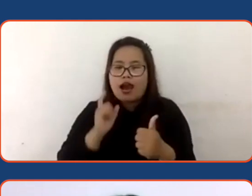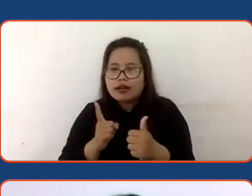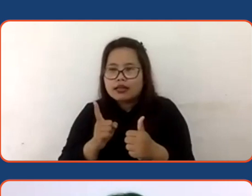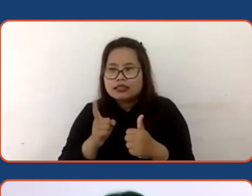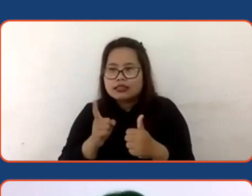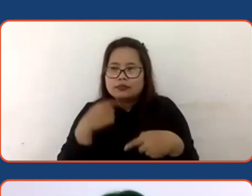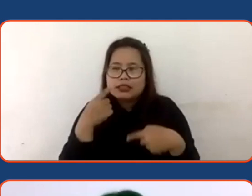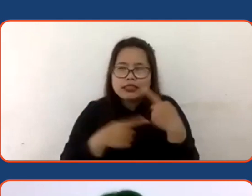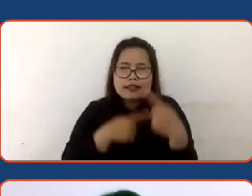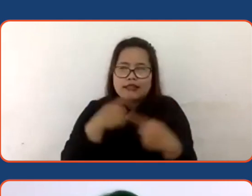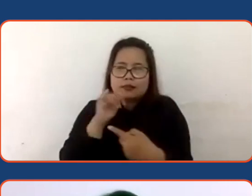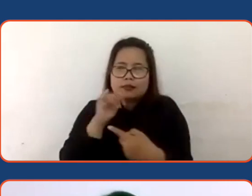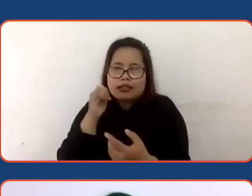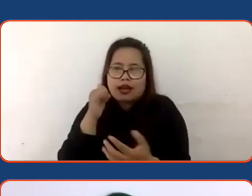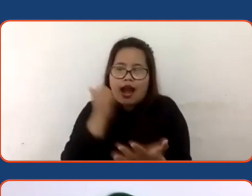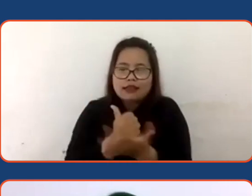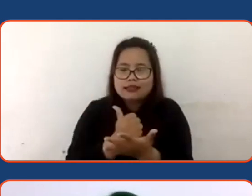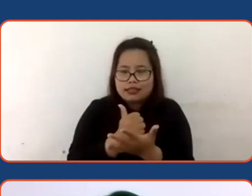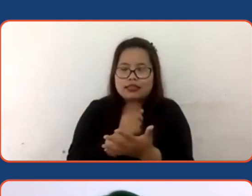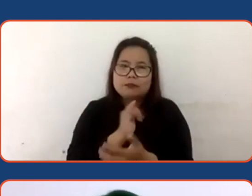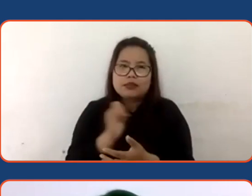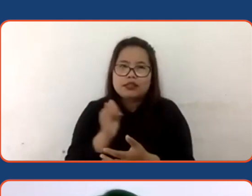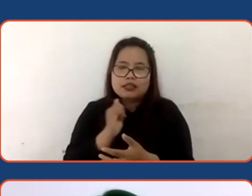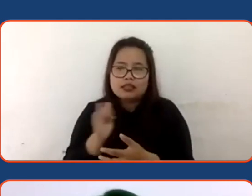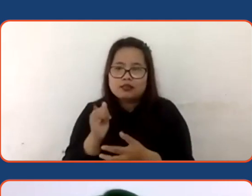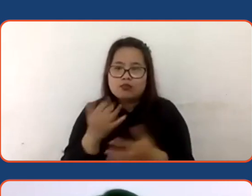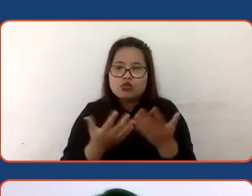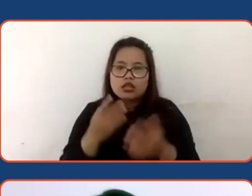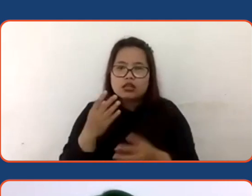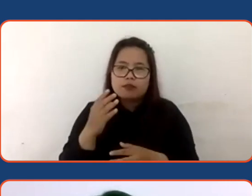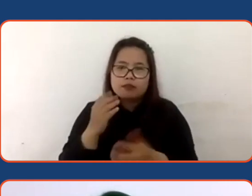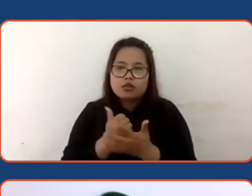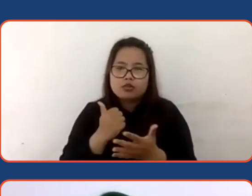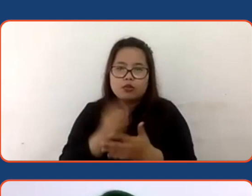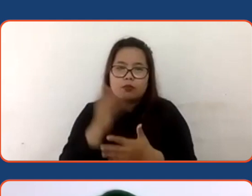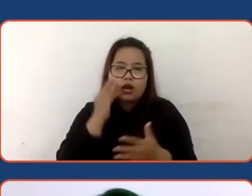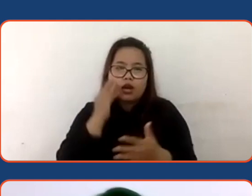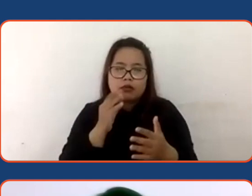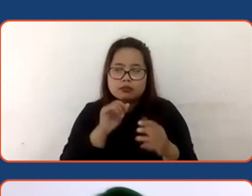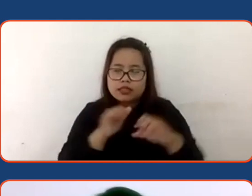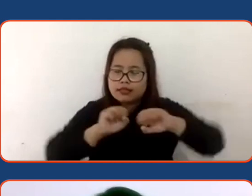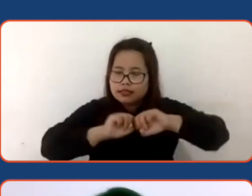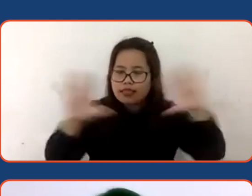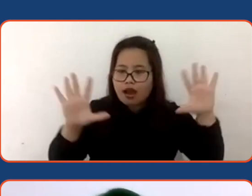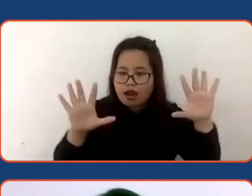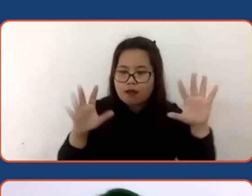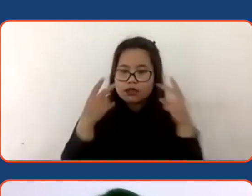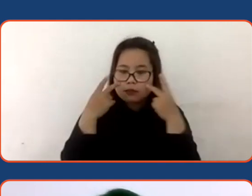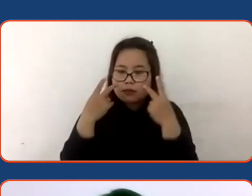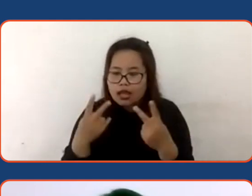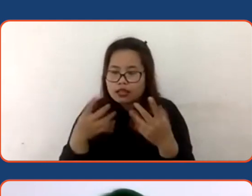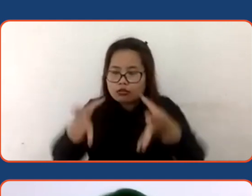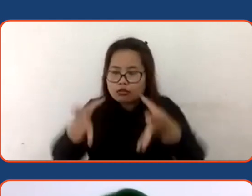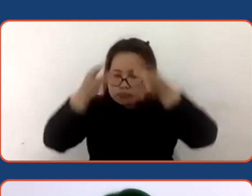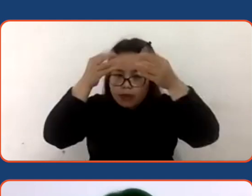real experience yang yang lebih nyata gitu di dalam memahami atau membaca